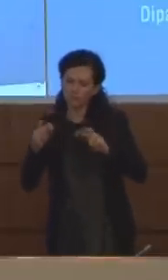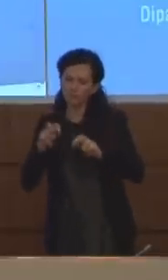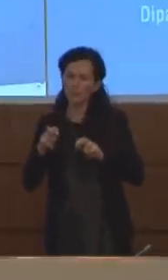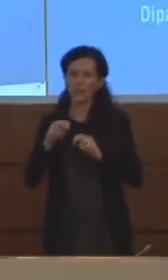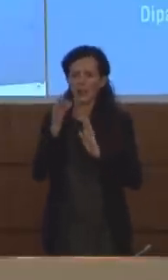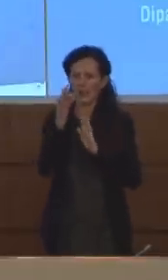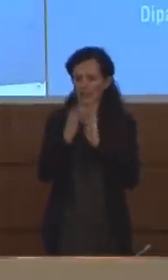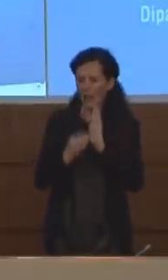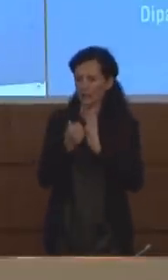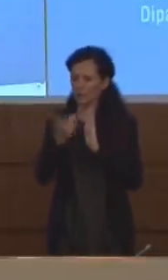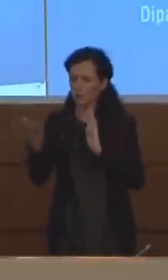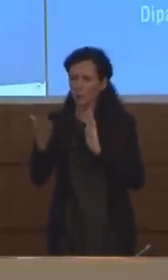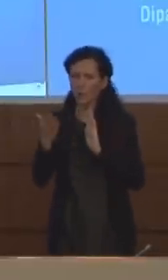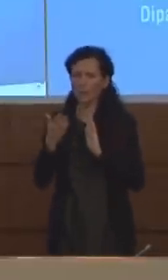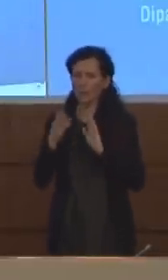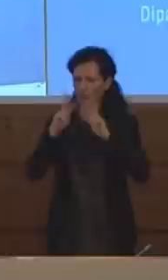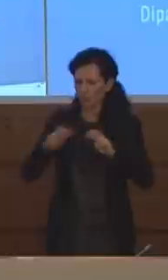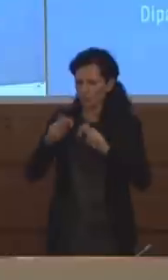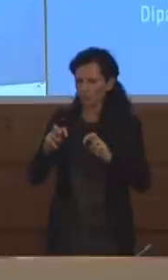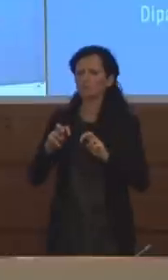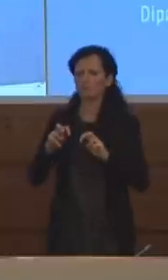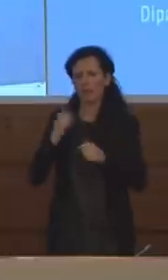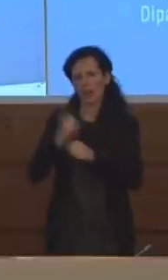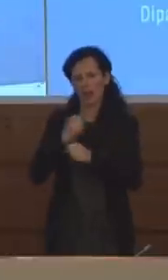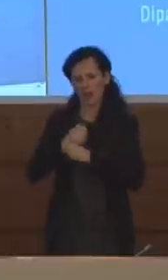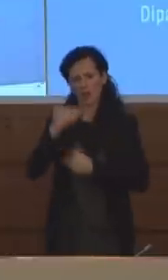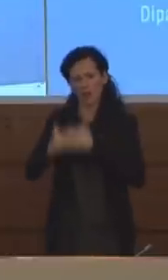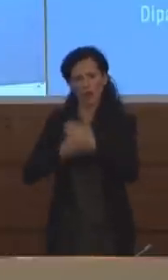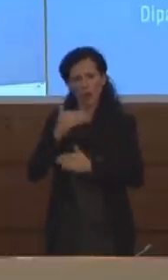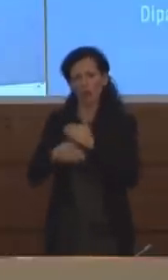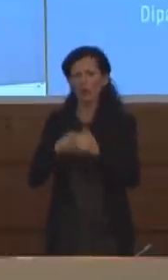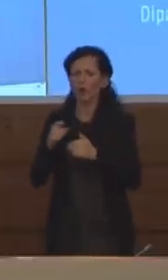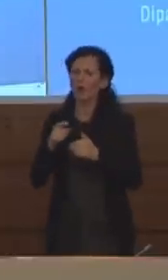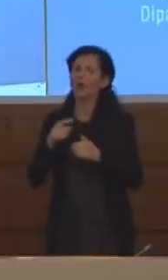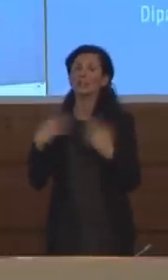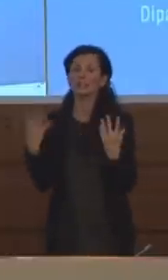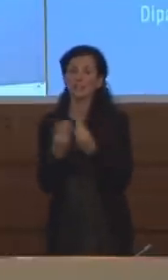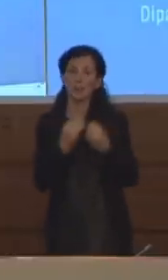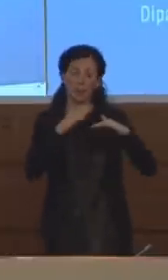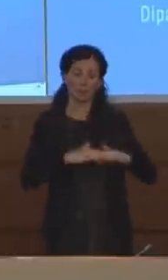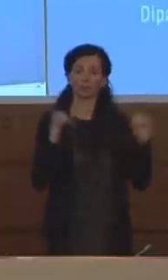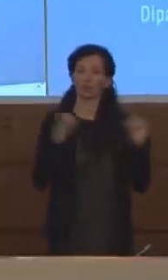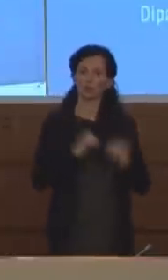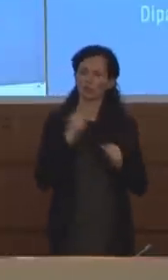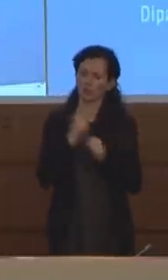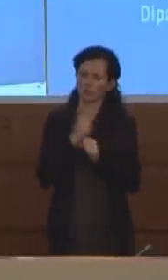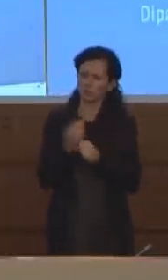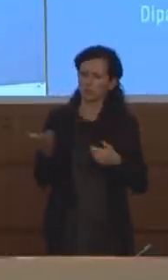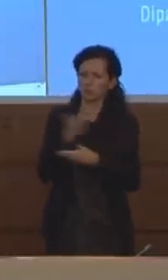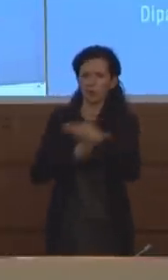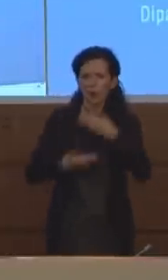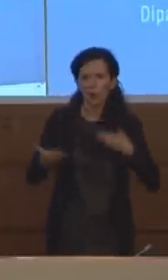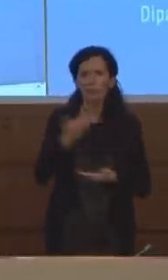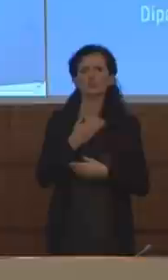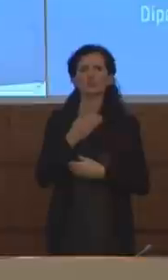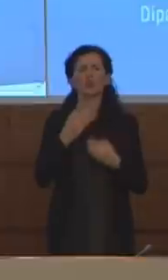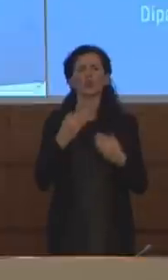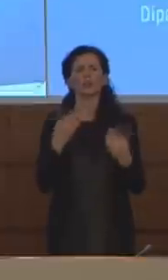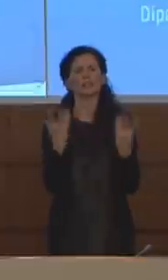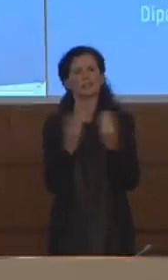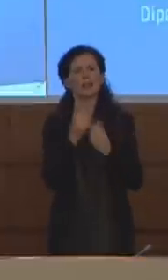dati che noi che noi eroghiamo che facciamo e che lavorano in sinergia con la protezione civile con haifa con